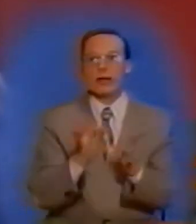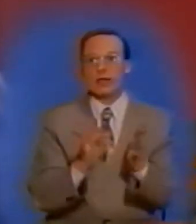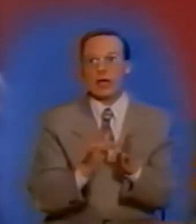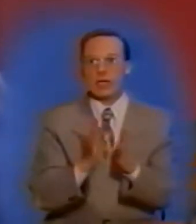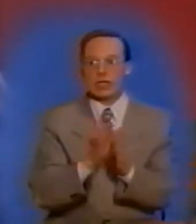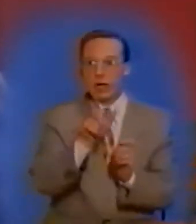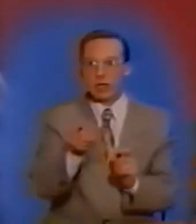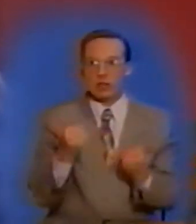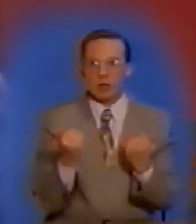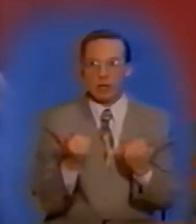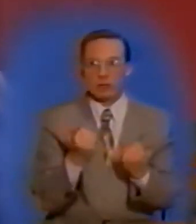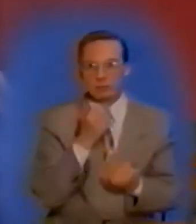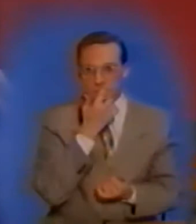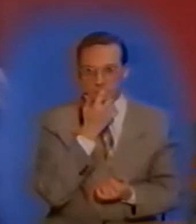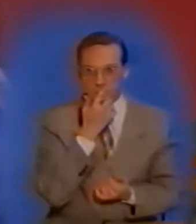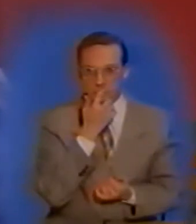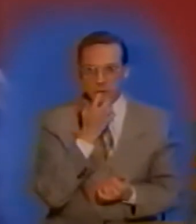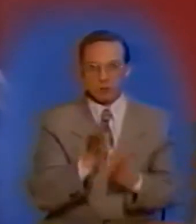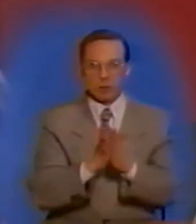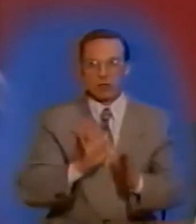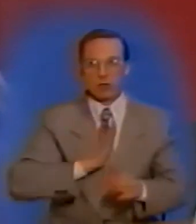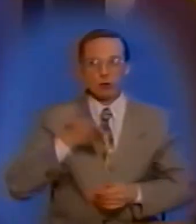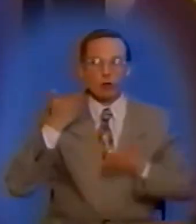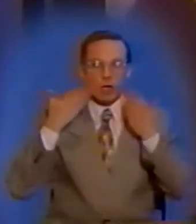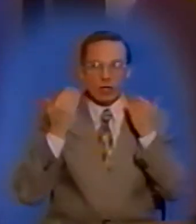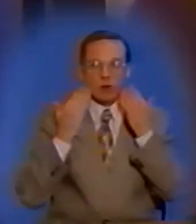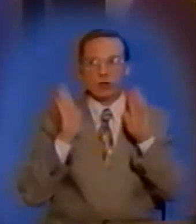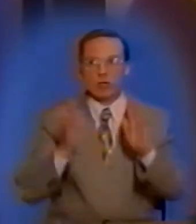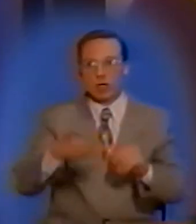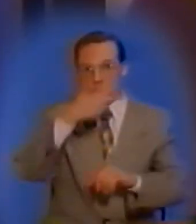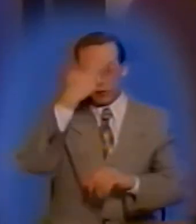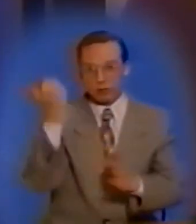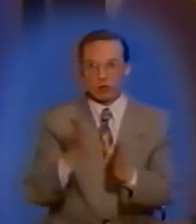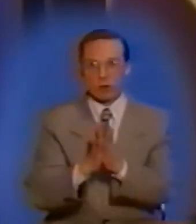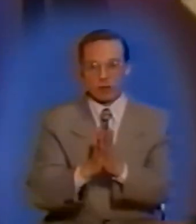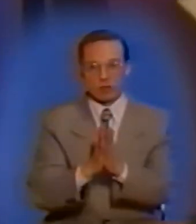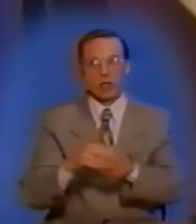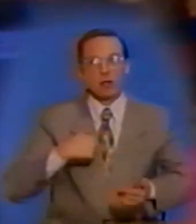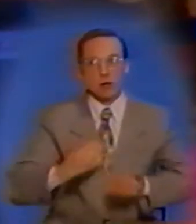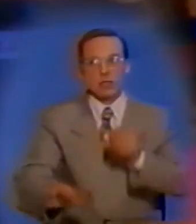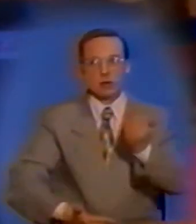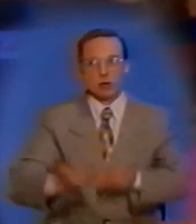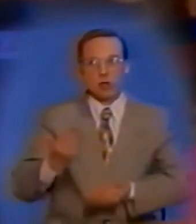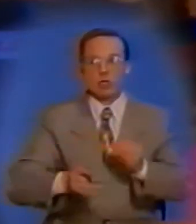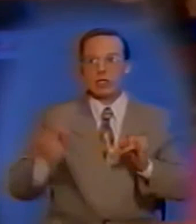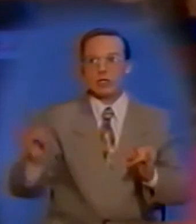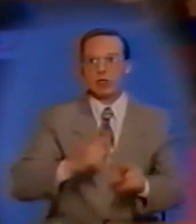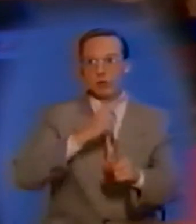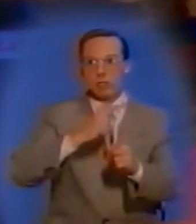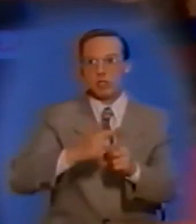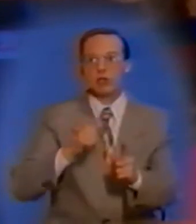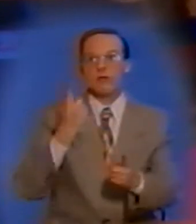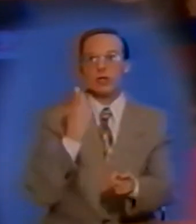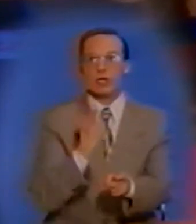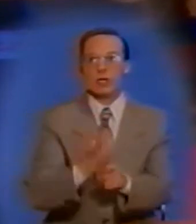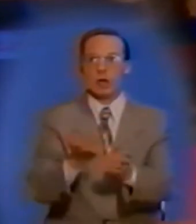dabar paprašant, kad būtų lengviau, tiesiog Lietuvos paprašant? Man atrodo, kad katalikų bažnyčiai reikia vieną kartą